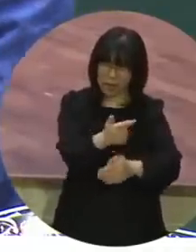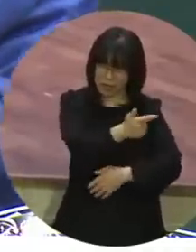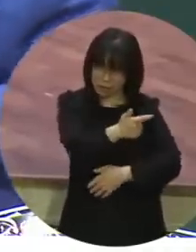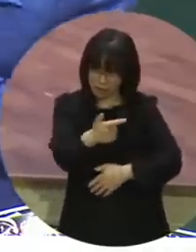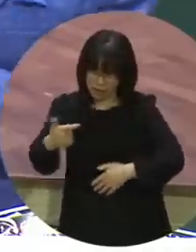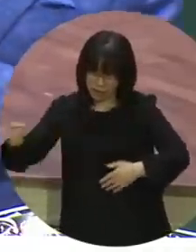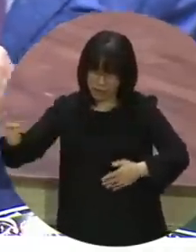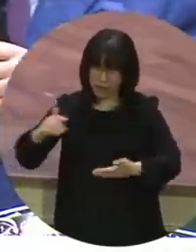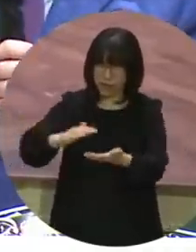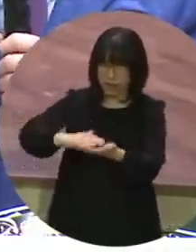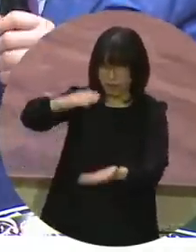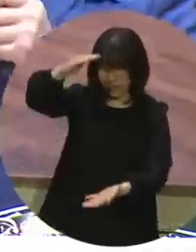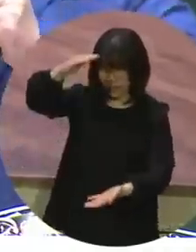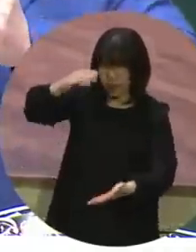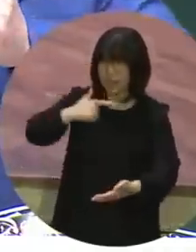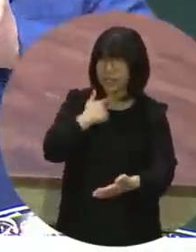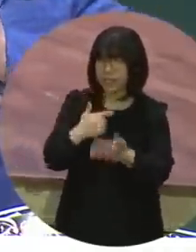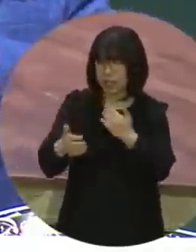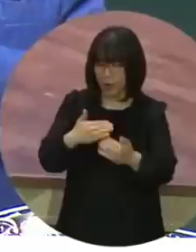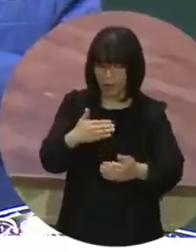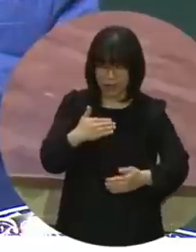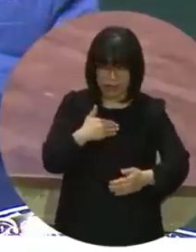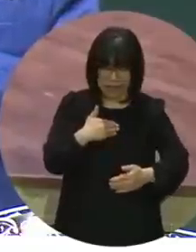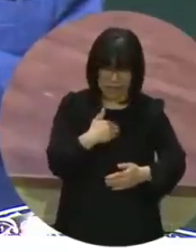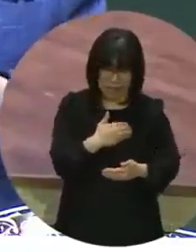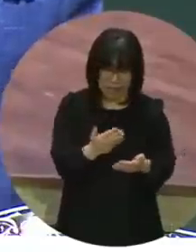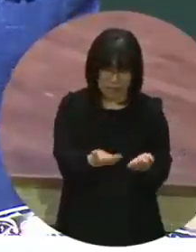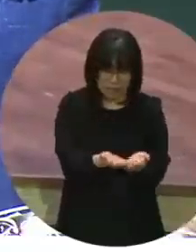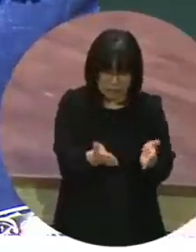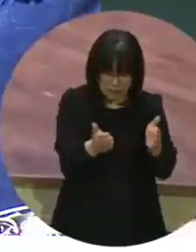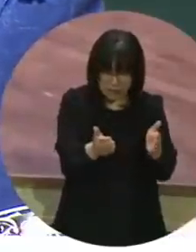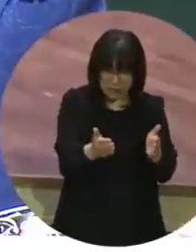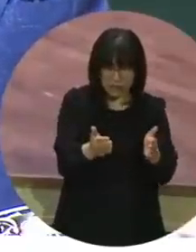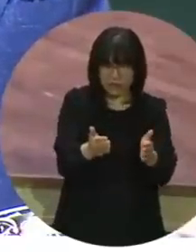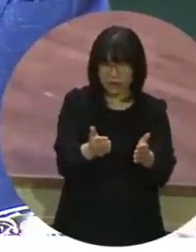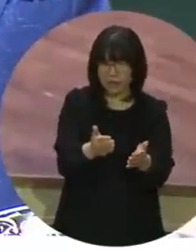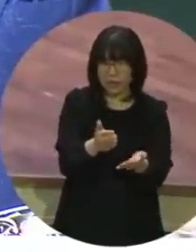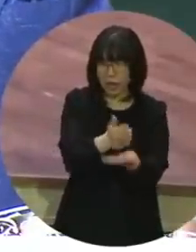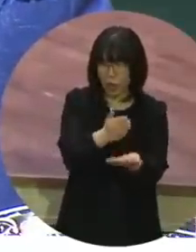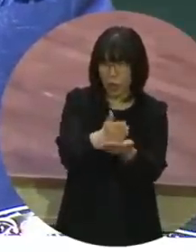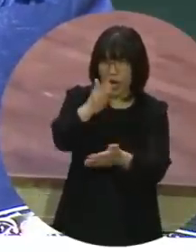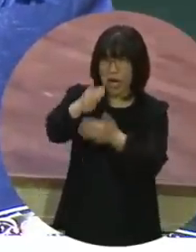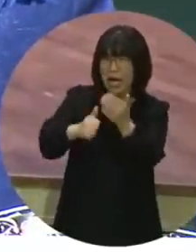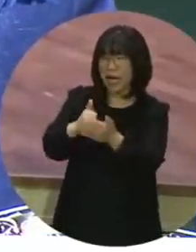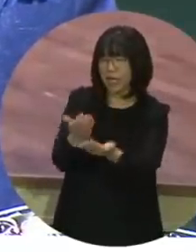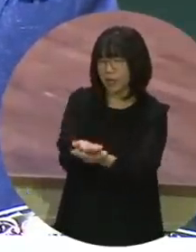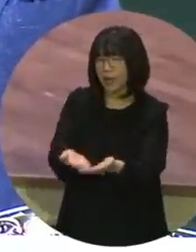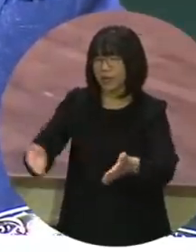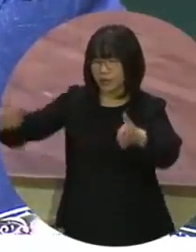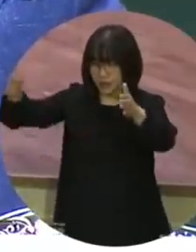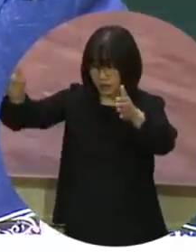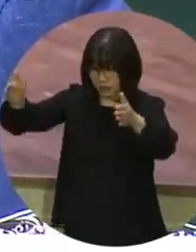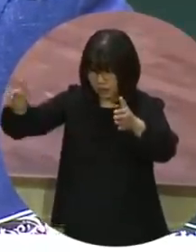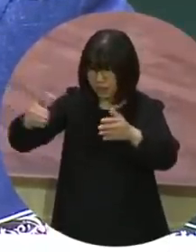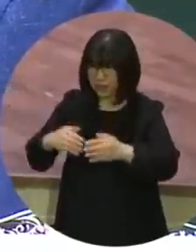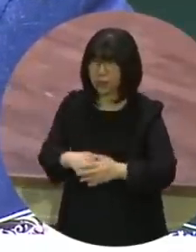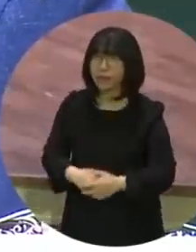한번 체험해 보라고. 내 스케일이 아니요. 무슨 사업을 내 스케일로 나가니까 내 꼬라지밖에 안 되지.